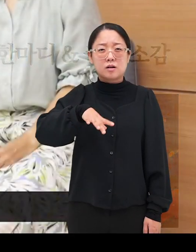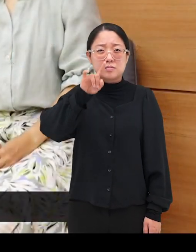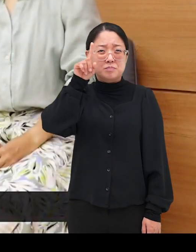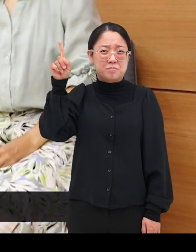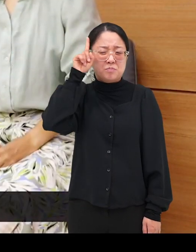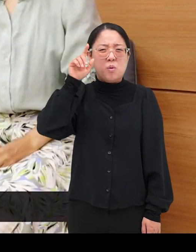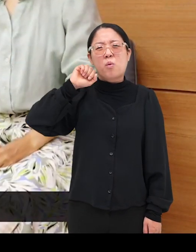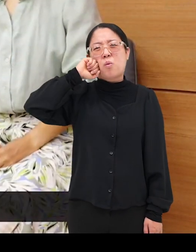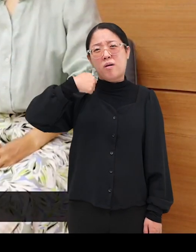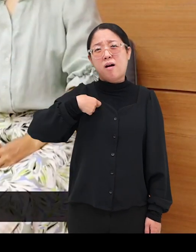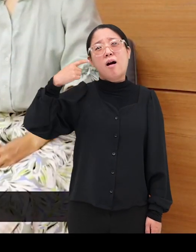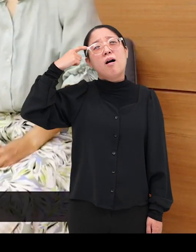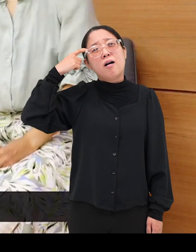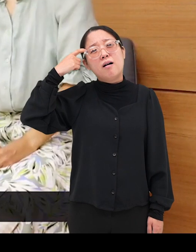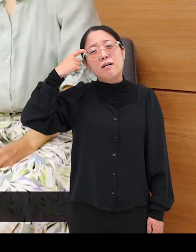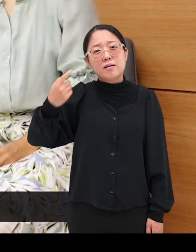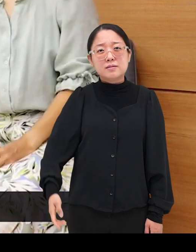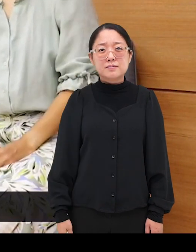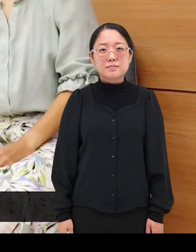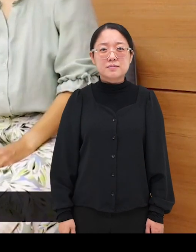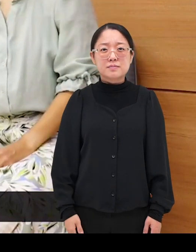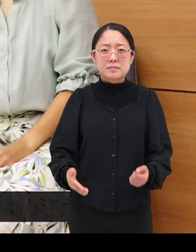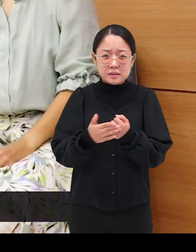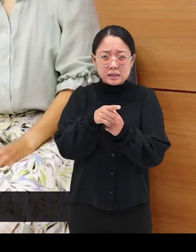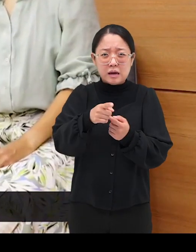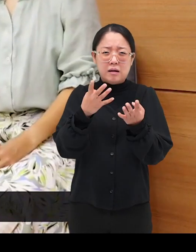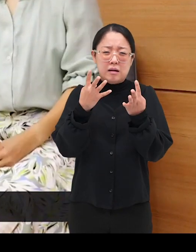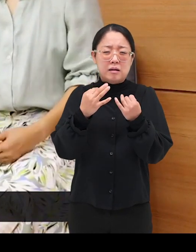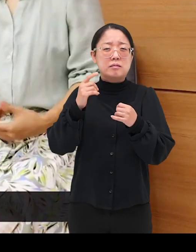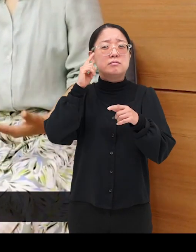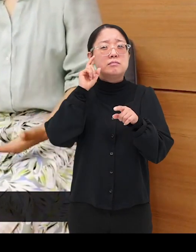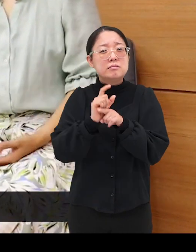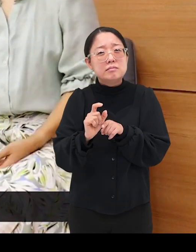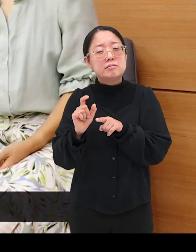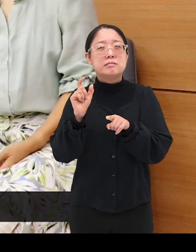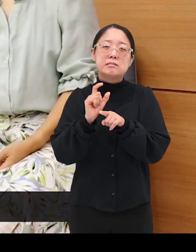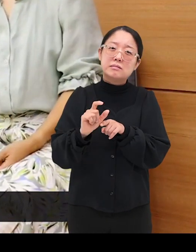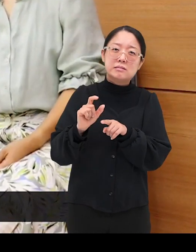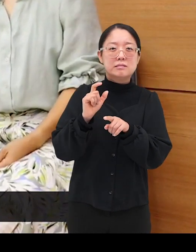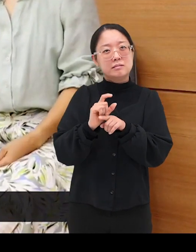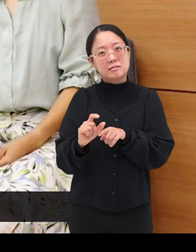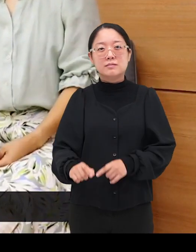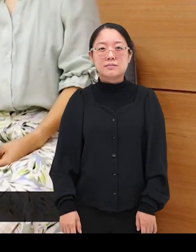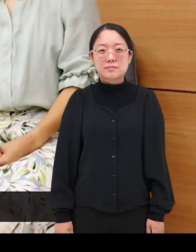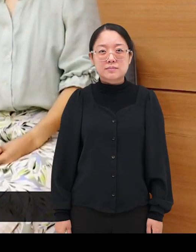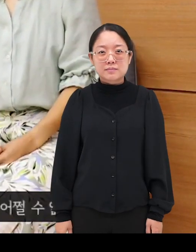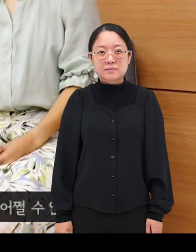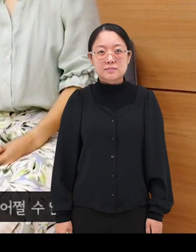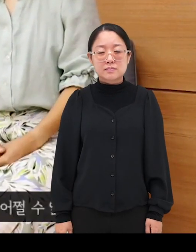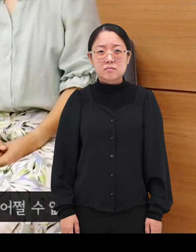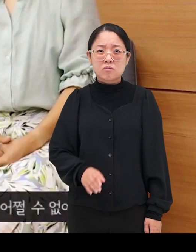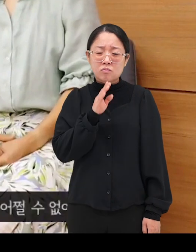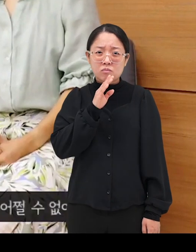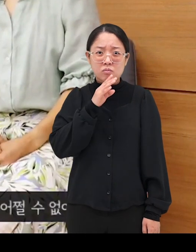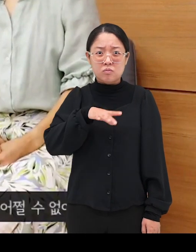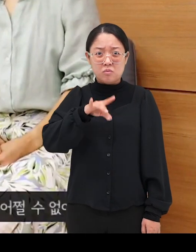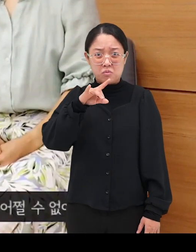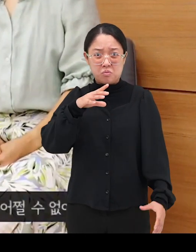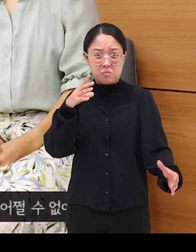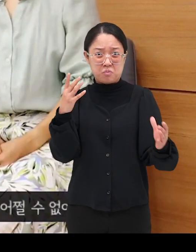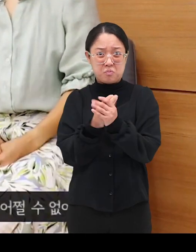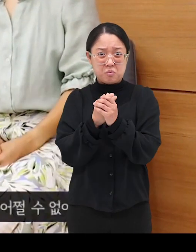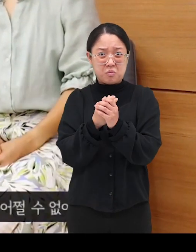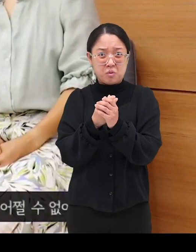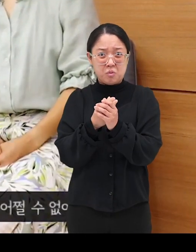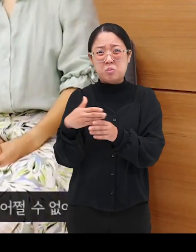시작이 완벽할 수 없다고 생각을 해요. 제가 되게 고민을 많이 했거든요. 그래서 시작은 완벽할 수